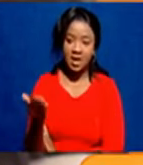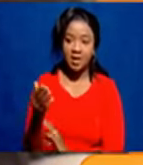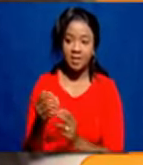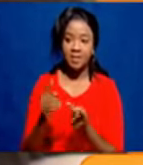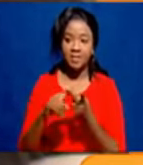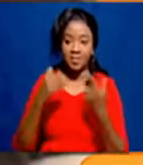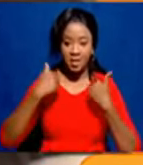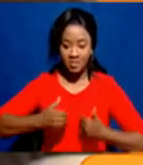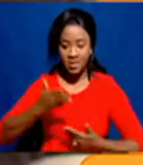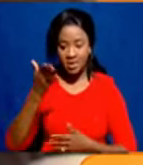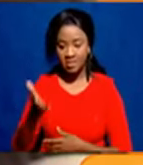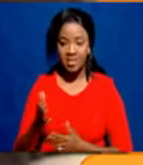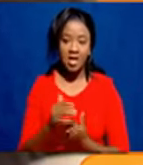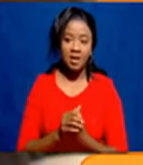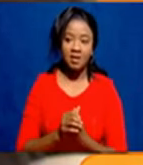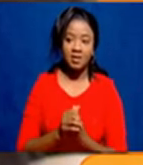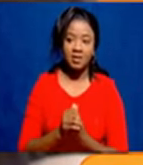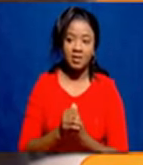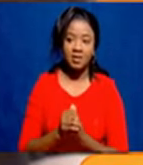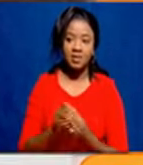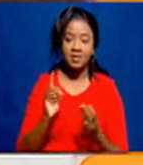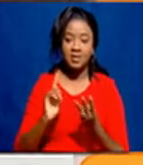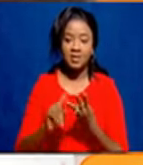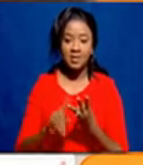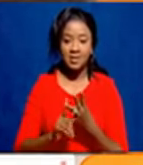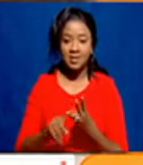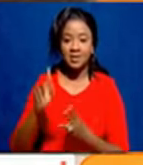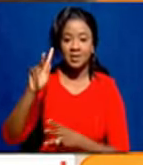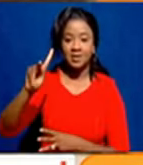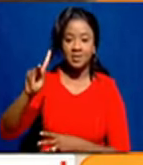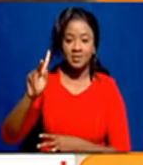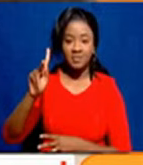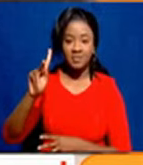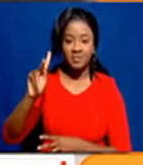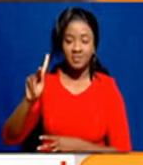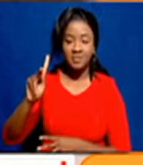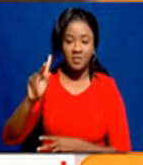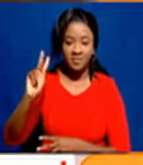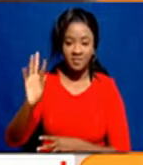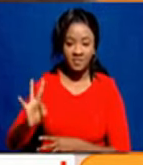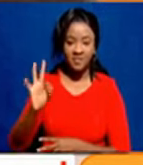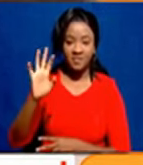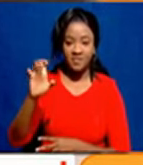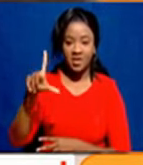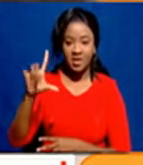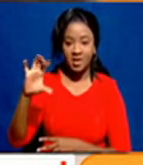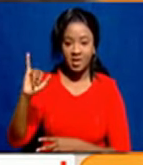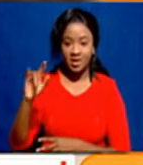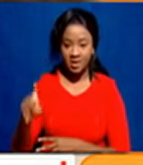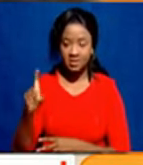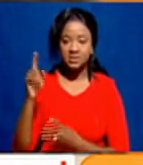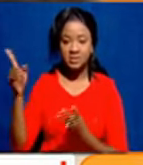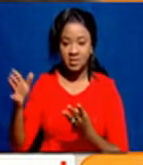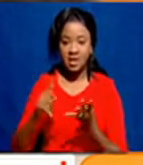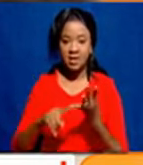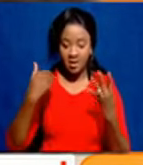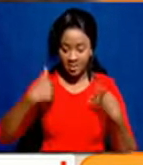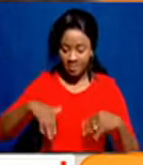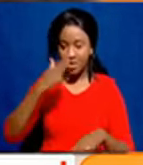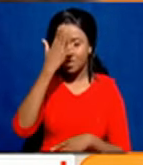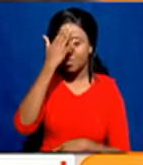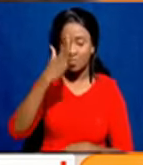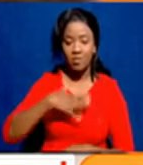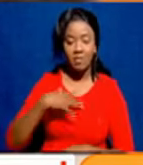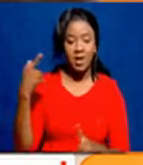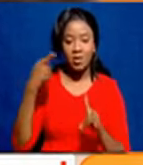hapo. Huyu Felix hako hapo. Rais mnamjua. Mimi mnanijua msimamo